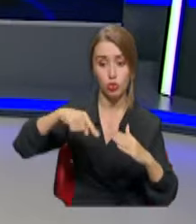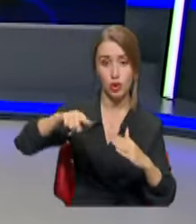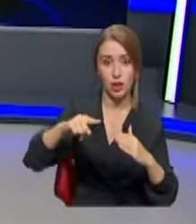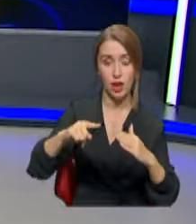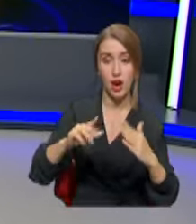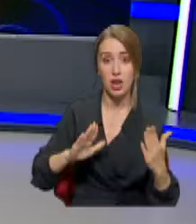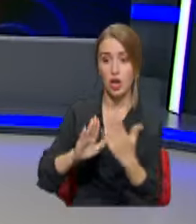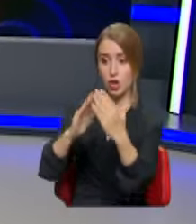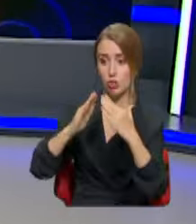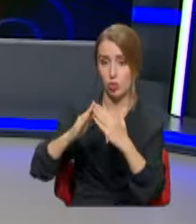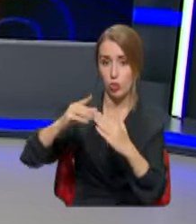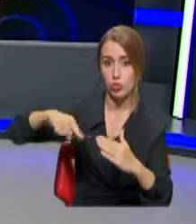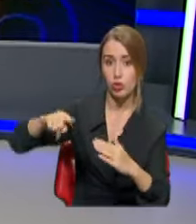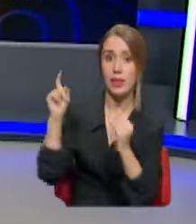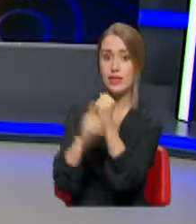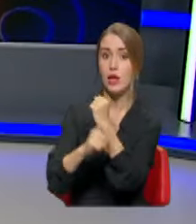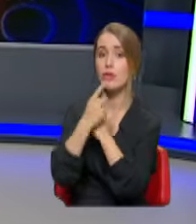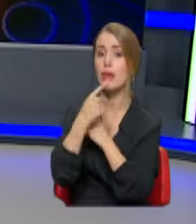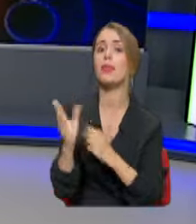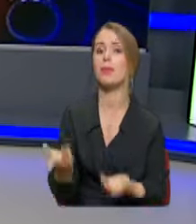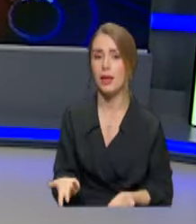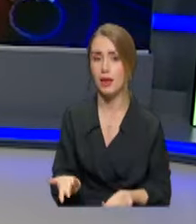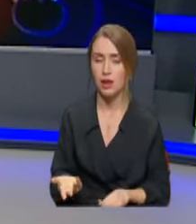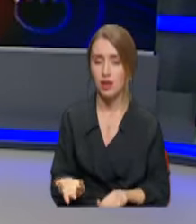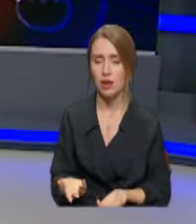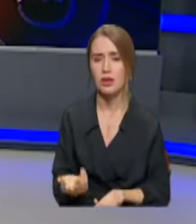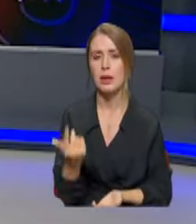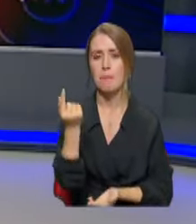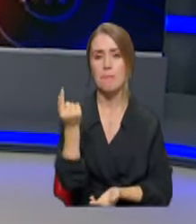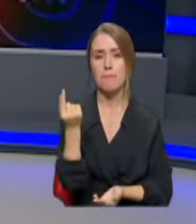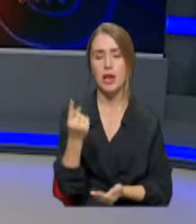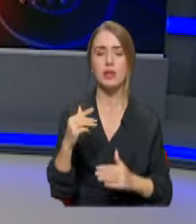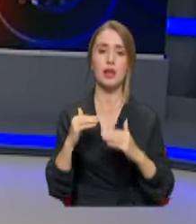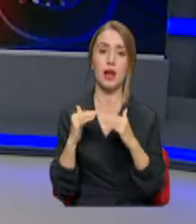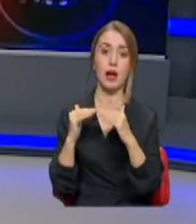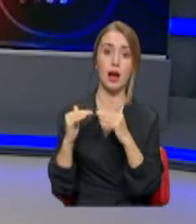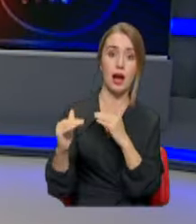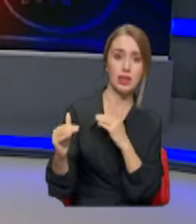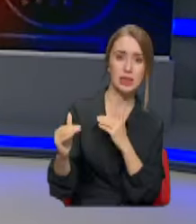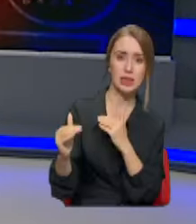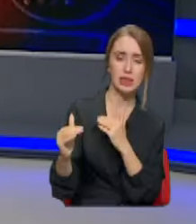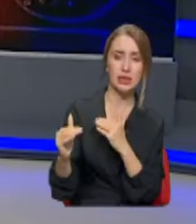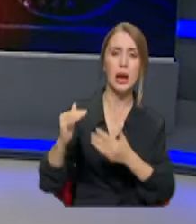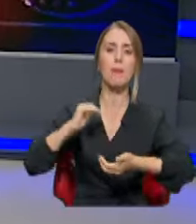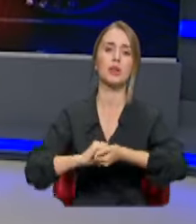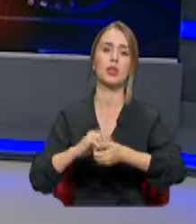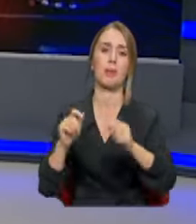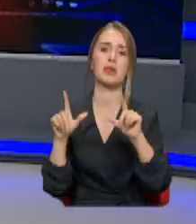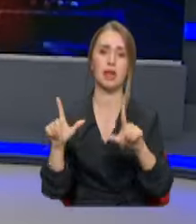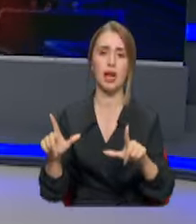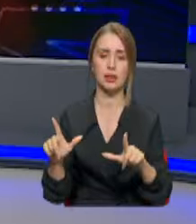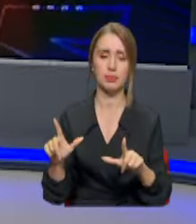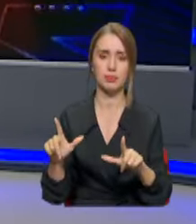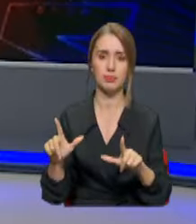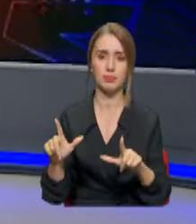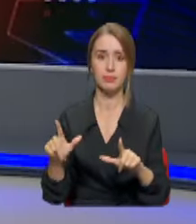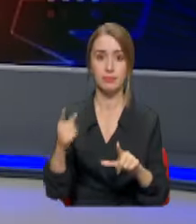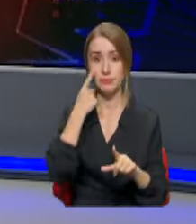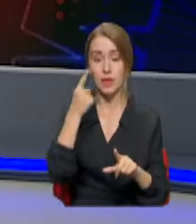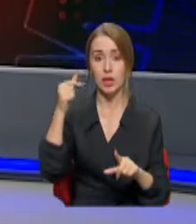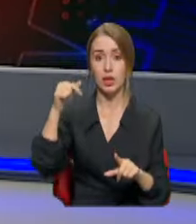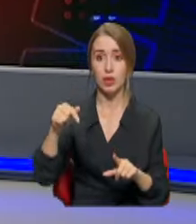mesai arkadaşlarına terörist demediler mi? Bence biraz da halkın da birbiriyle artık barışması gerekiyor. En azından bakın